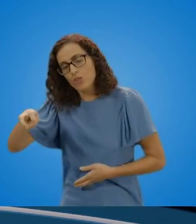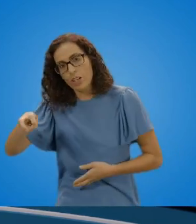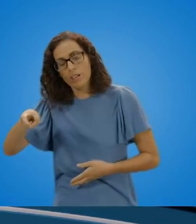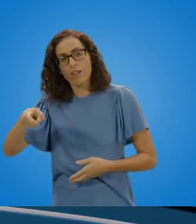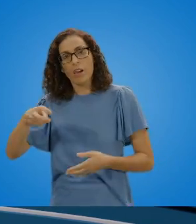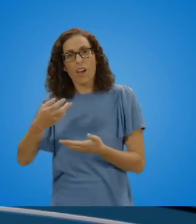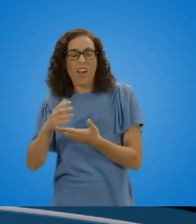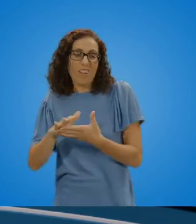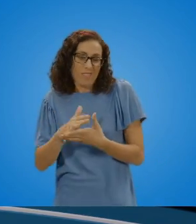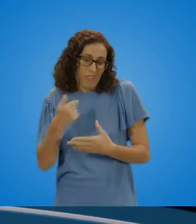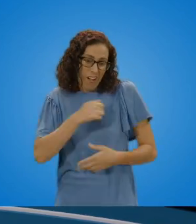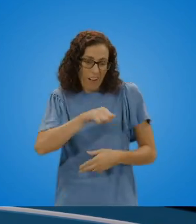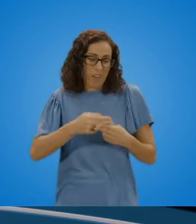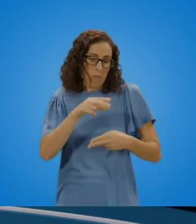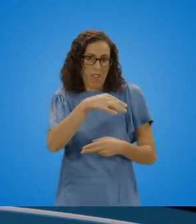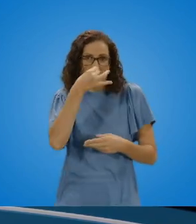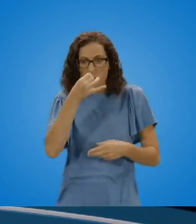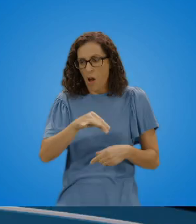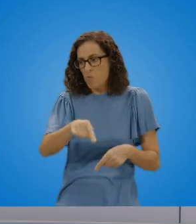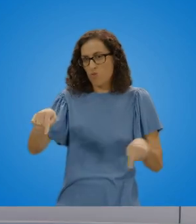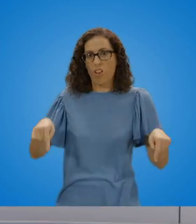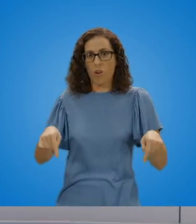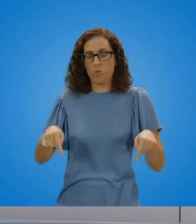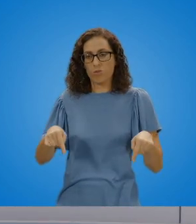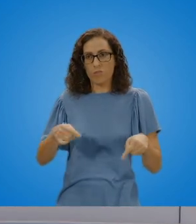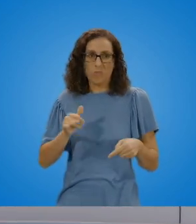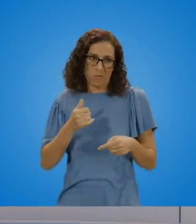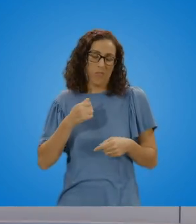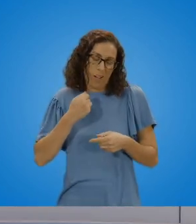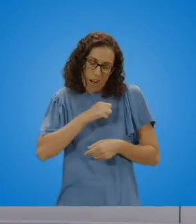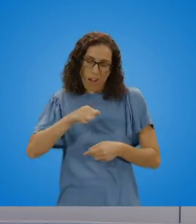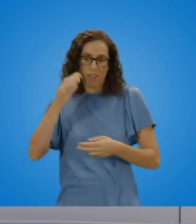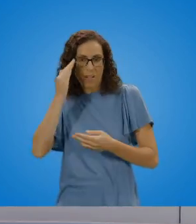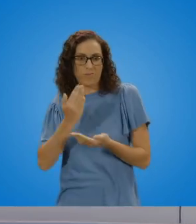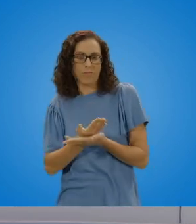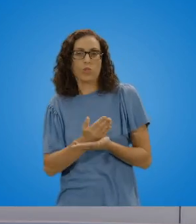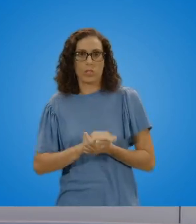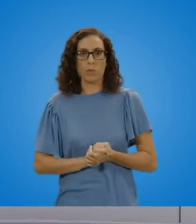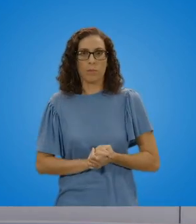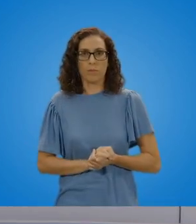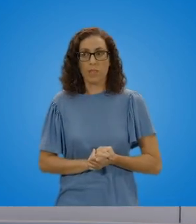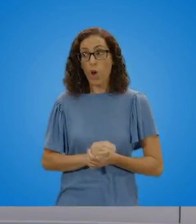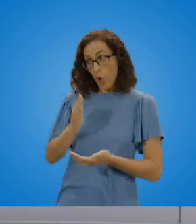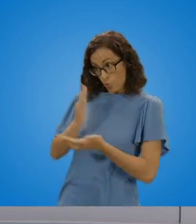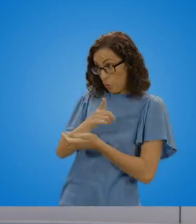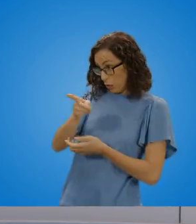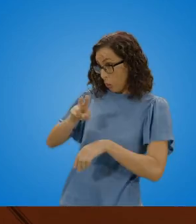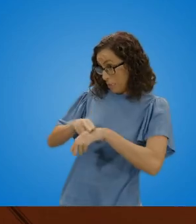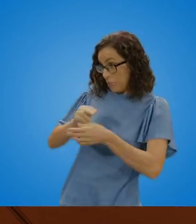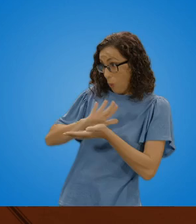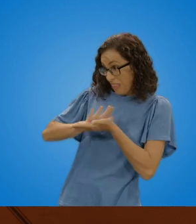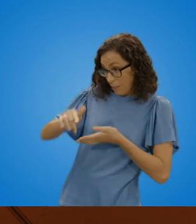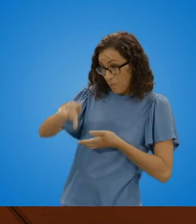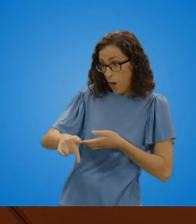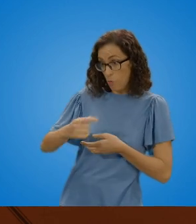hekk, aħna qlajna l-ħmieċ, aħna għandna nnatfu. Ma ngħidx li għandna arja friska. Imma żgur jien ngħixilkom tnatfu minn ajri!